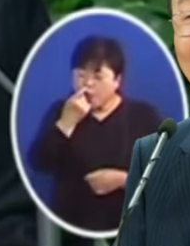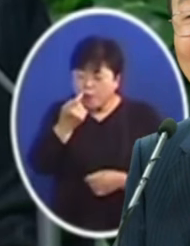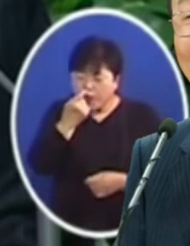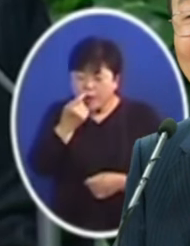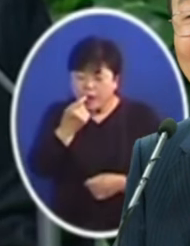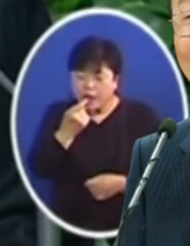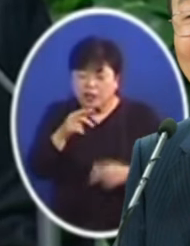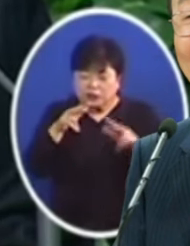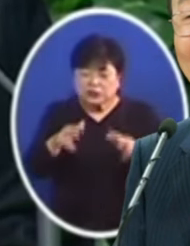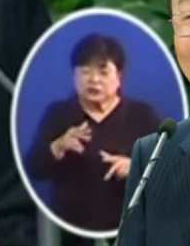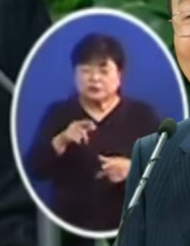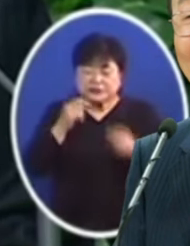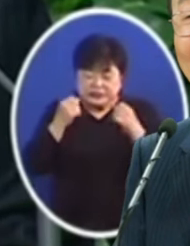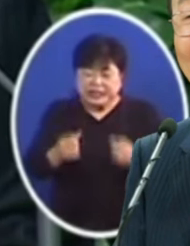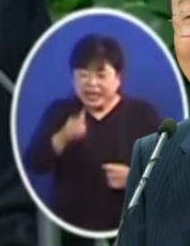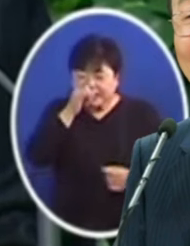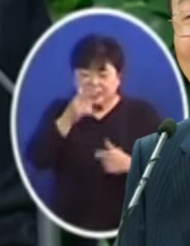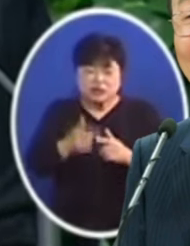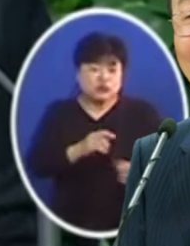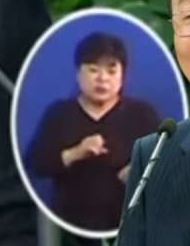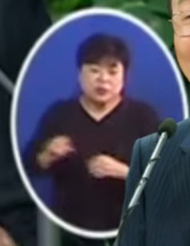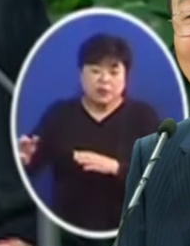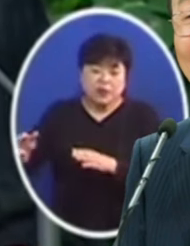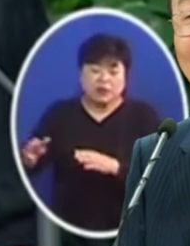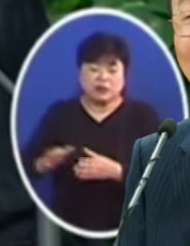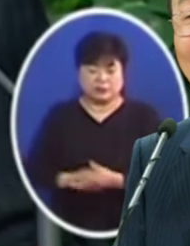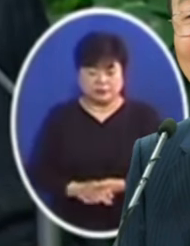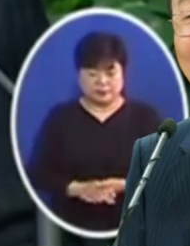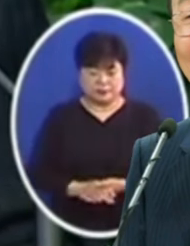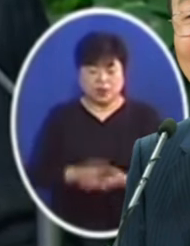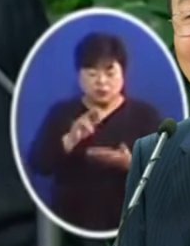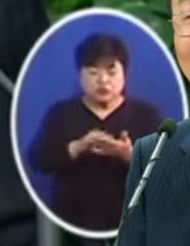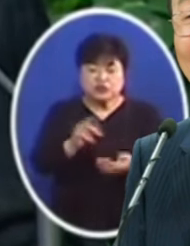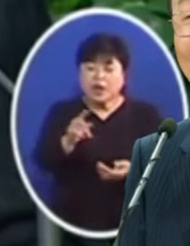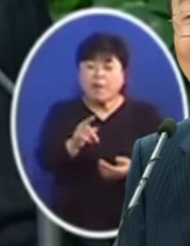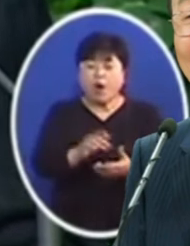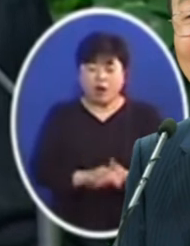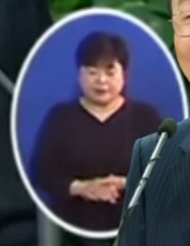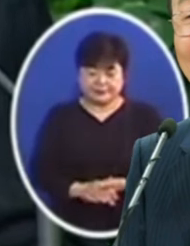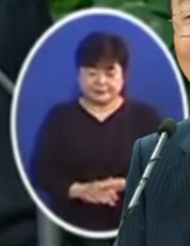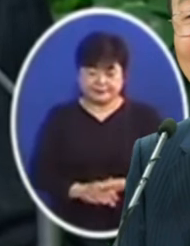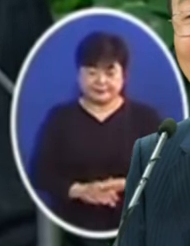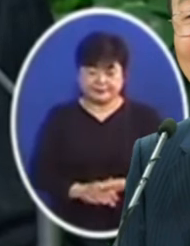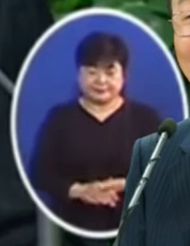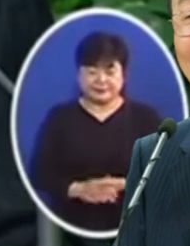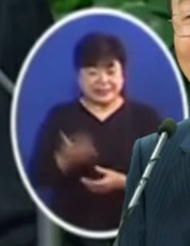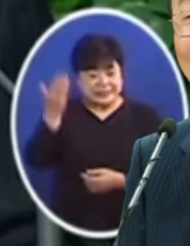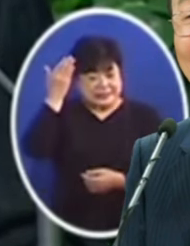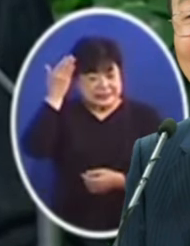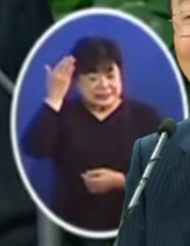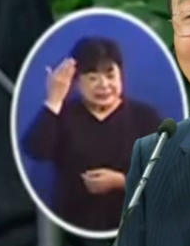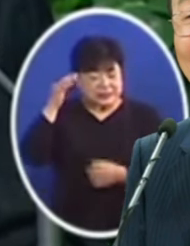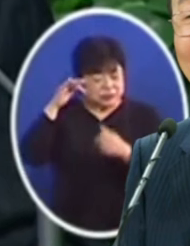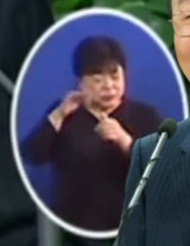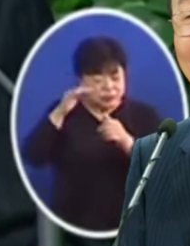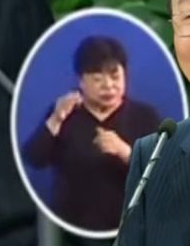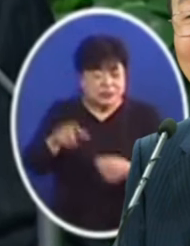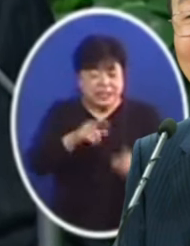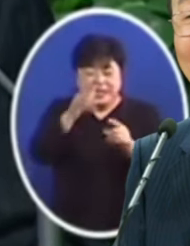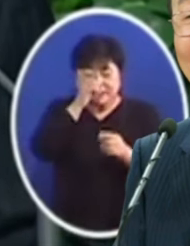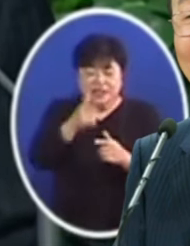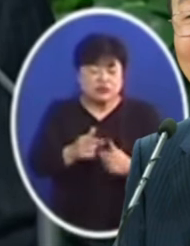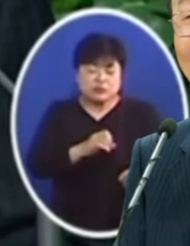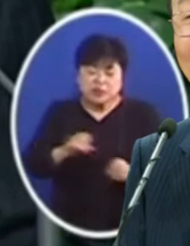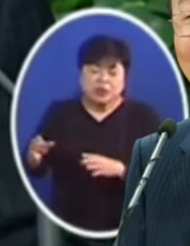살아있는 예수님을 잃어버릴 때가 많습니다. 가장 문제가 되는 것은 지식을 너무 추구하다가 살아있는